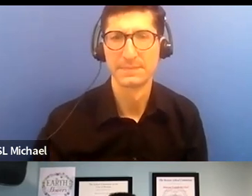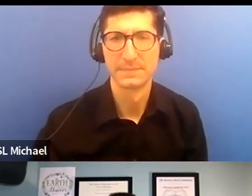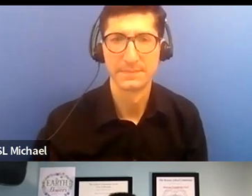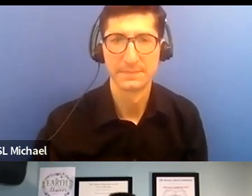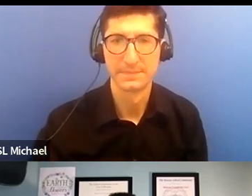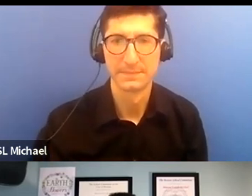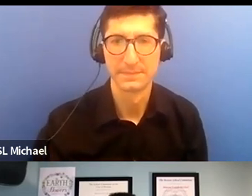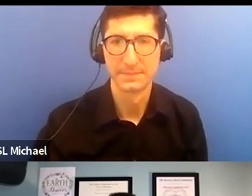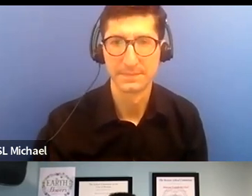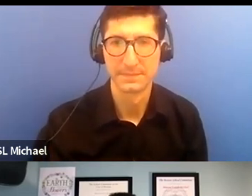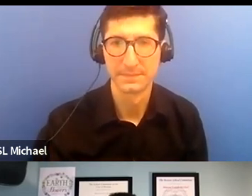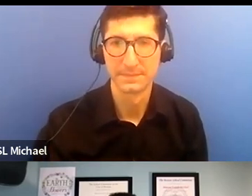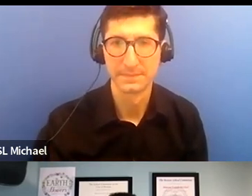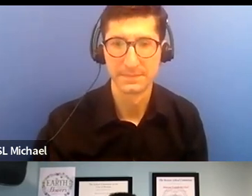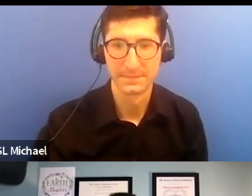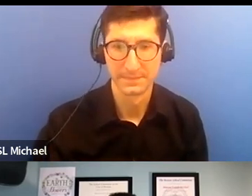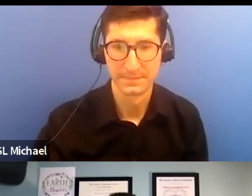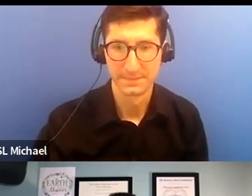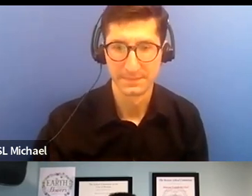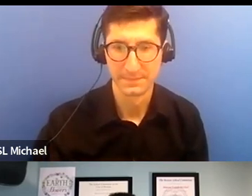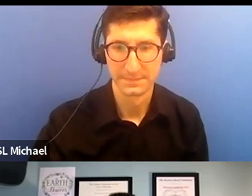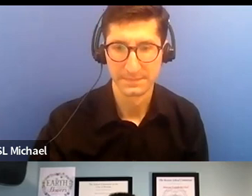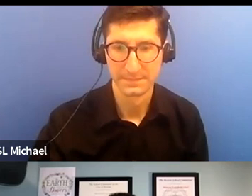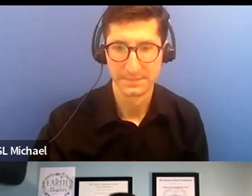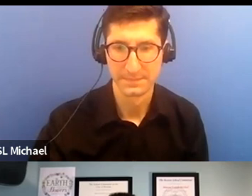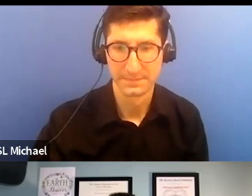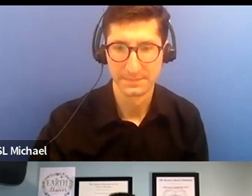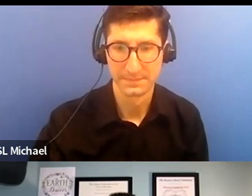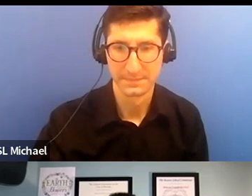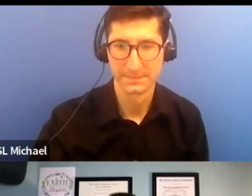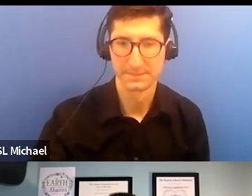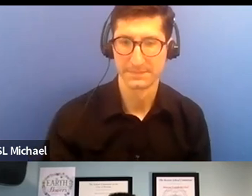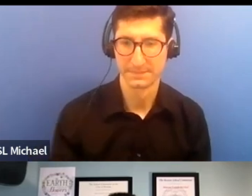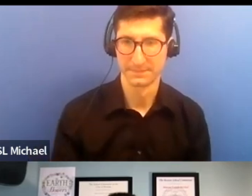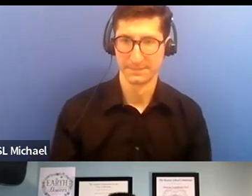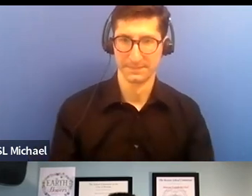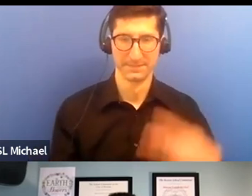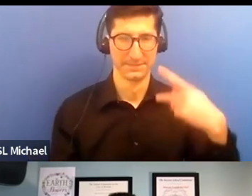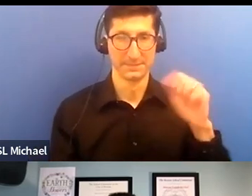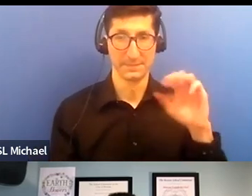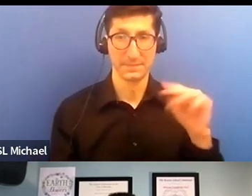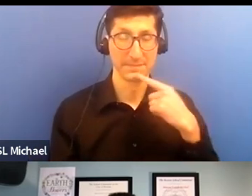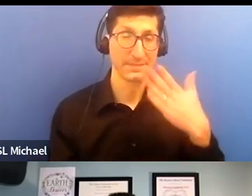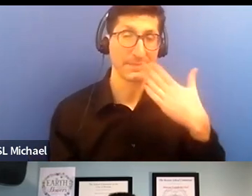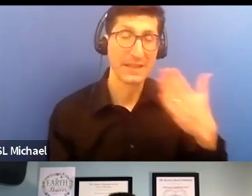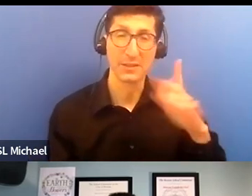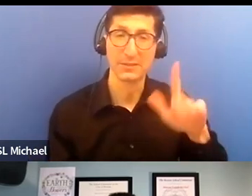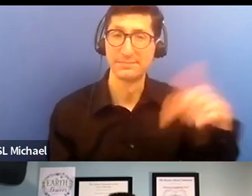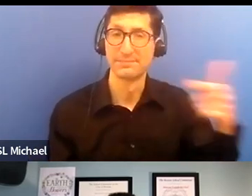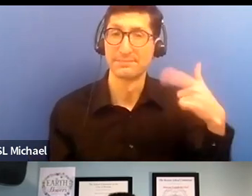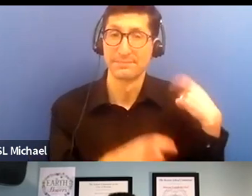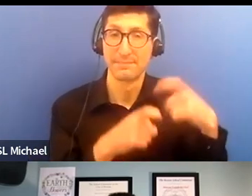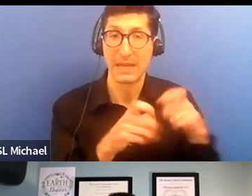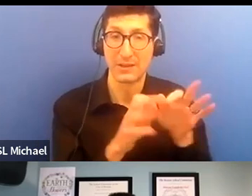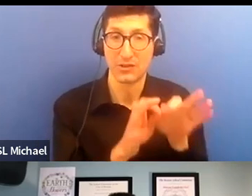để có thể nghe được thông dịch viên dịch lại cho quý vị hiểu. Cảm ơn rất nhiều. Thank you. Thank you. And now our Spanish interpreter,